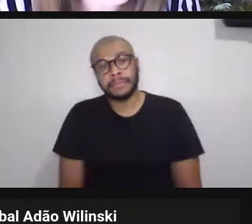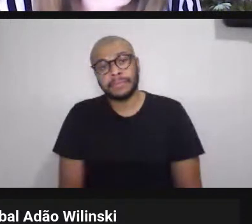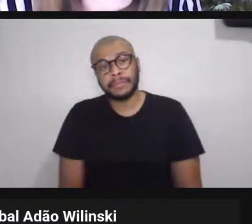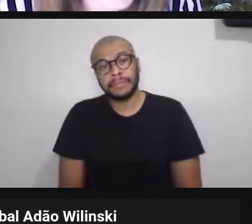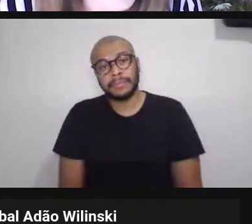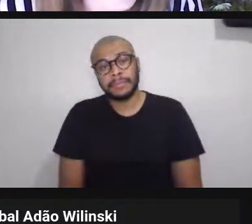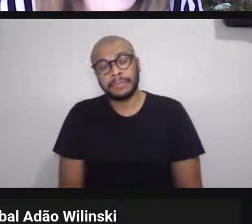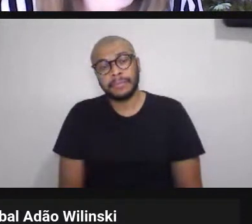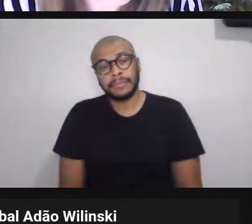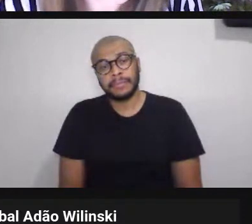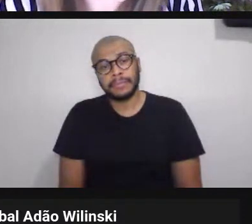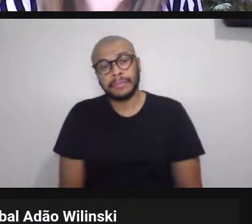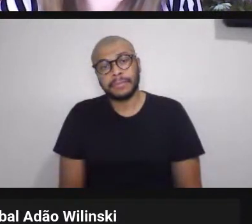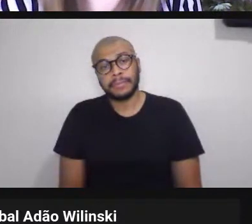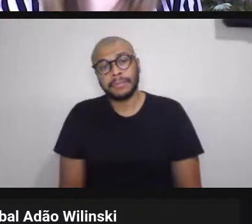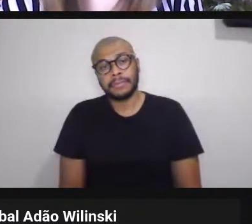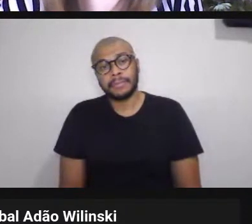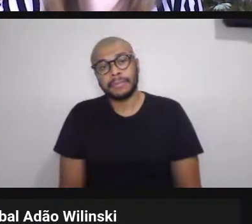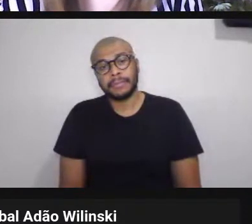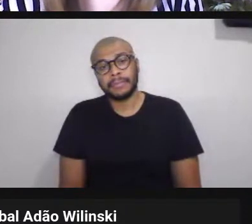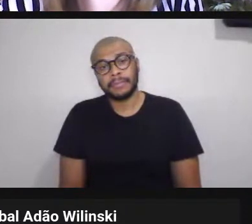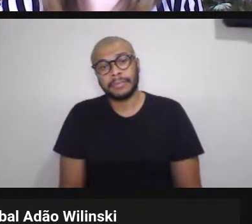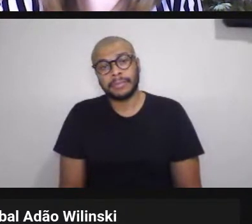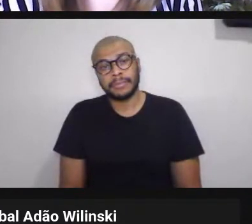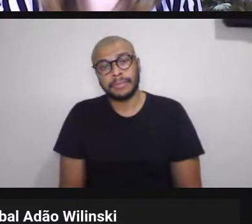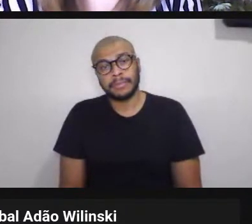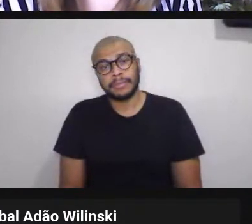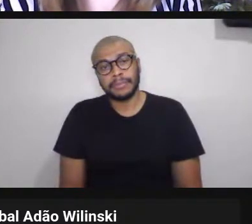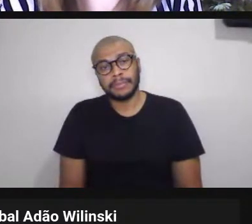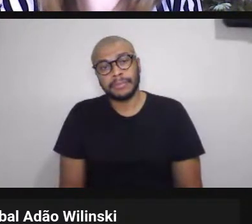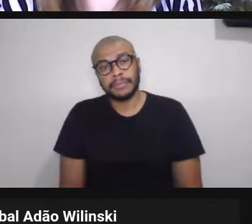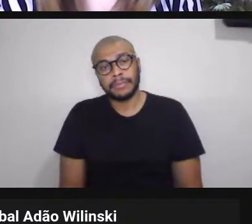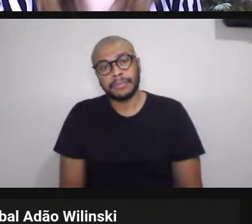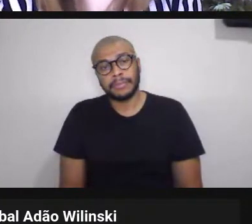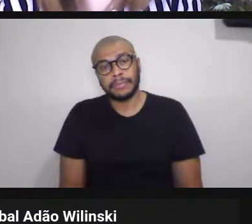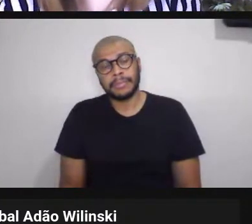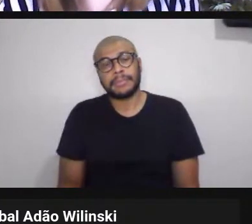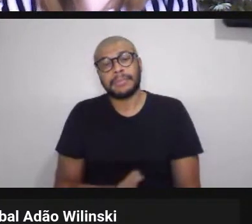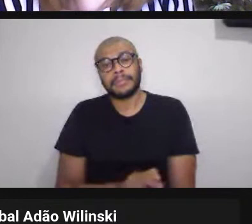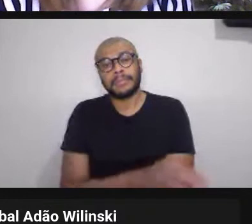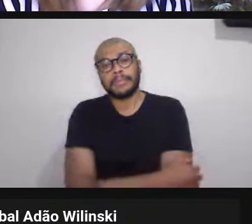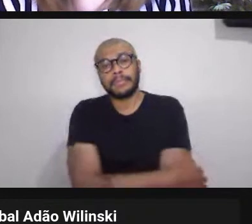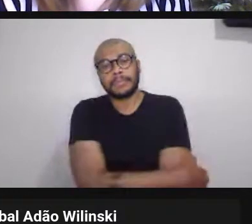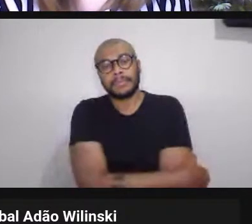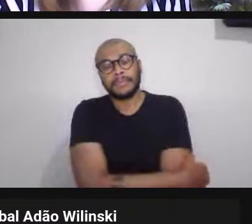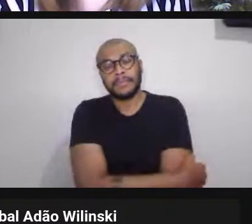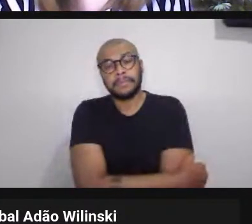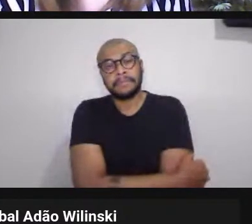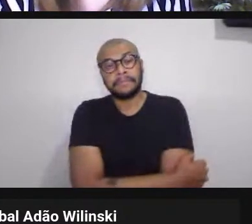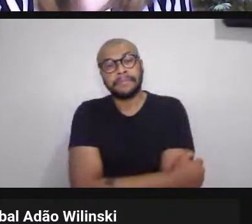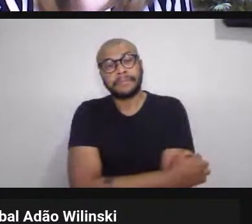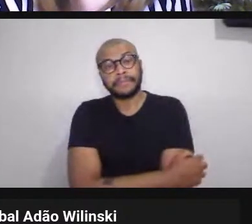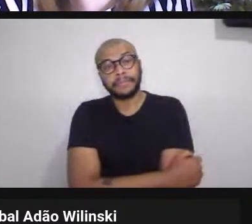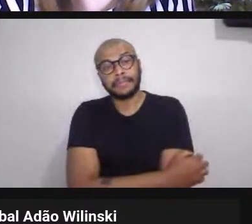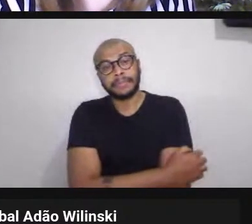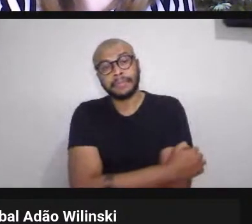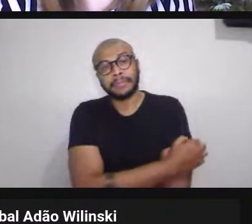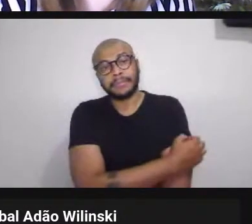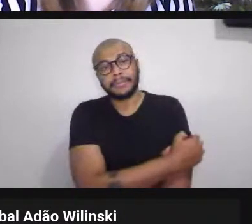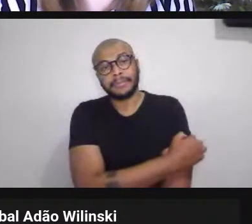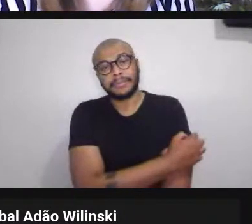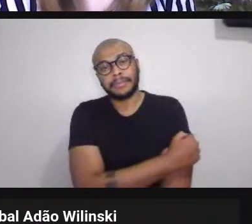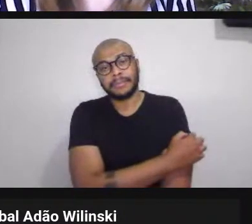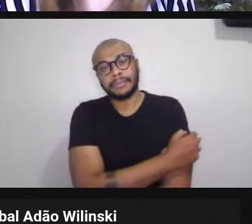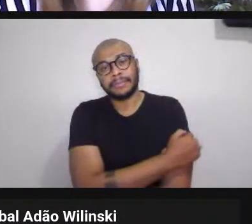Też trudno mi jednoznacznie powiedzieć nazwisko Naski, a więc niewykluczone, że chodzi tu o jakąś nazwę miejscową Wilin.